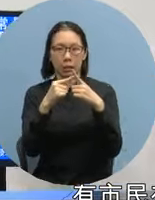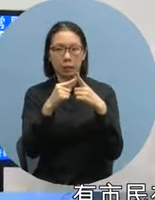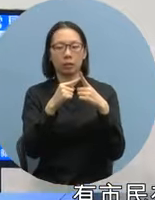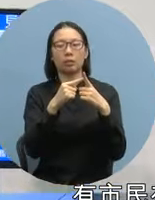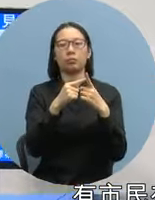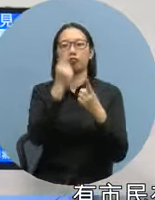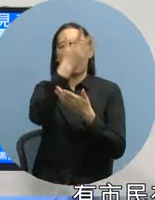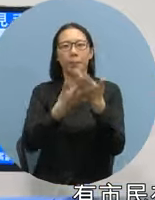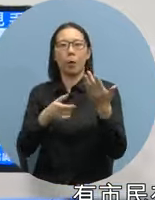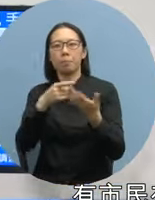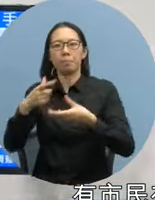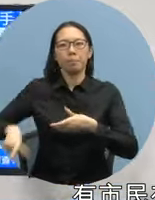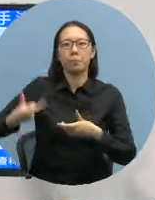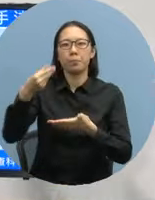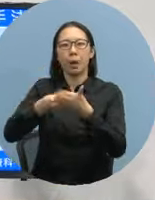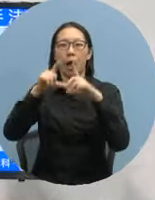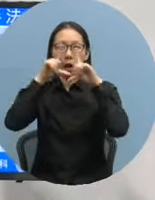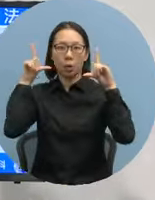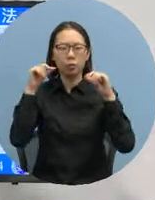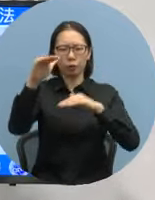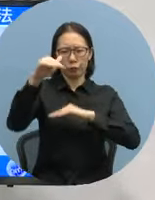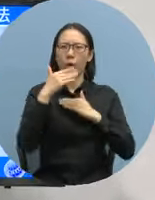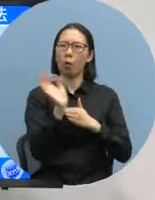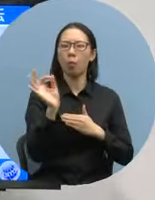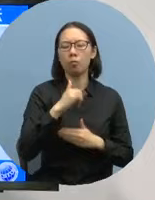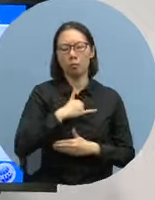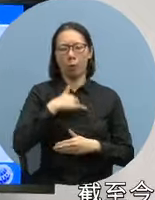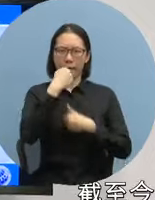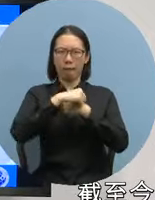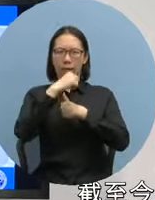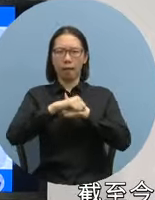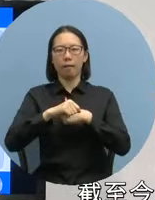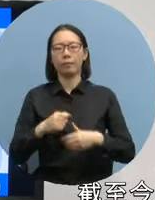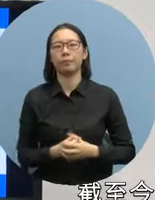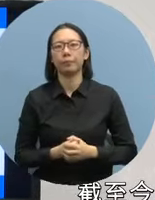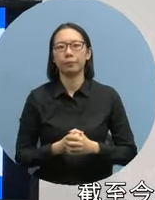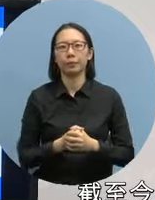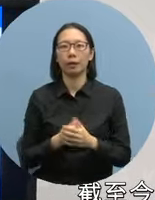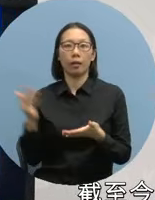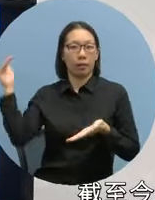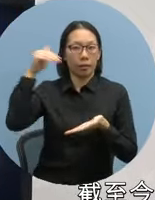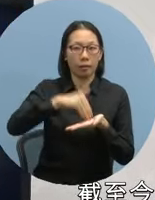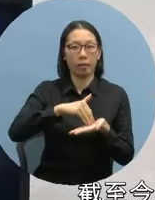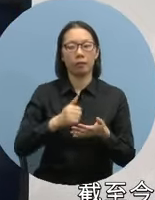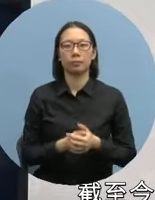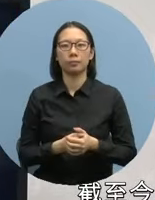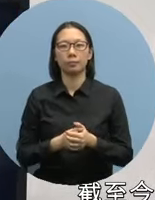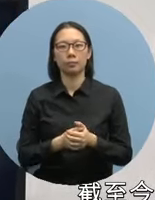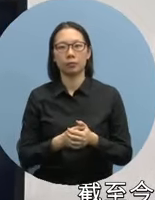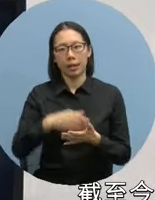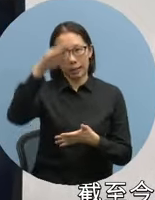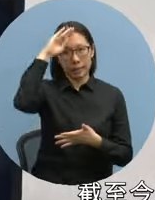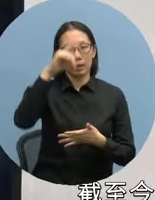订购口罩之后呢收不到货，怀疑受骗的。直到今日为止呢，警方一共接获